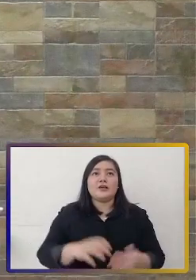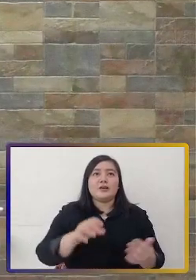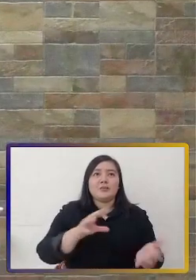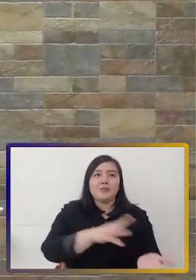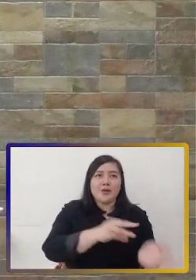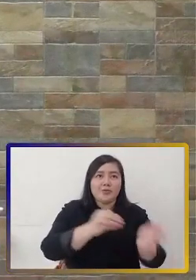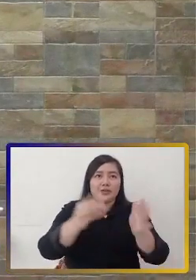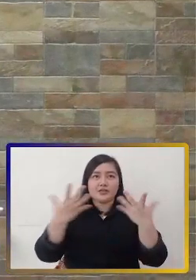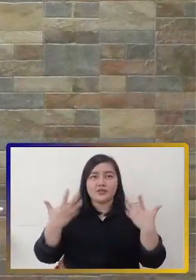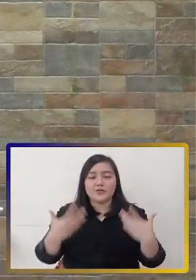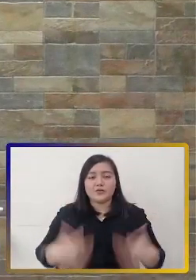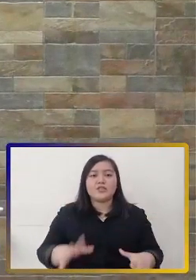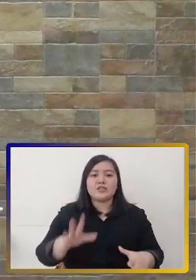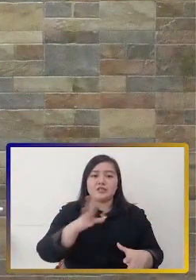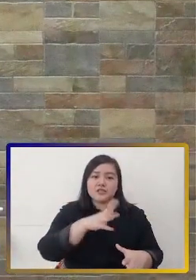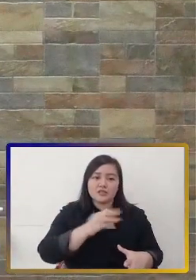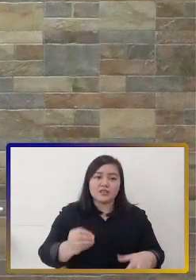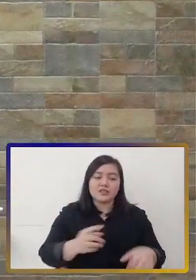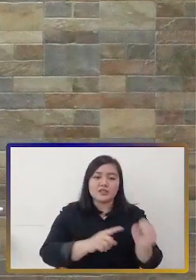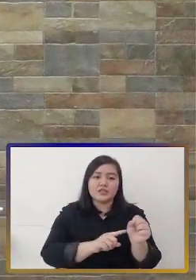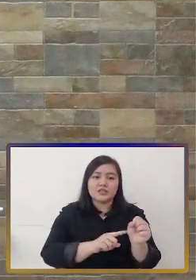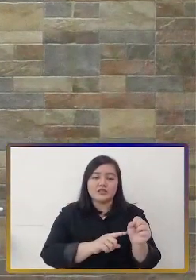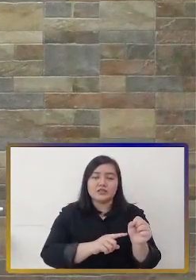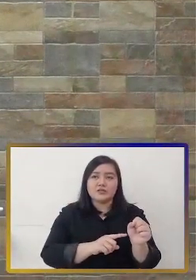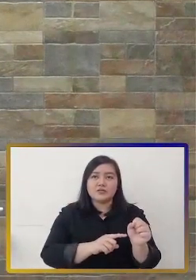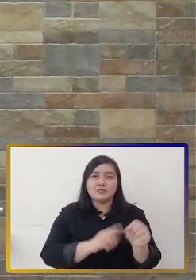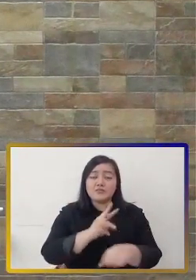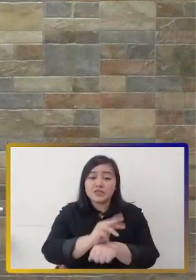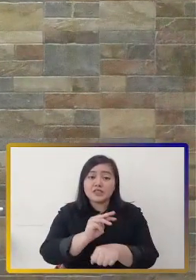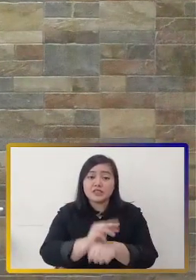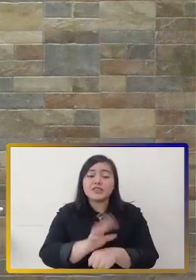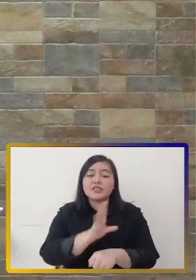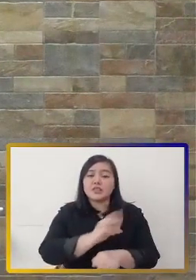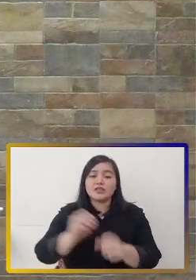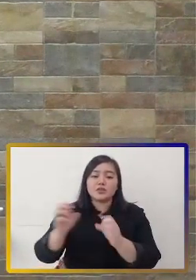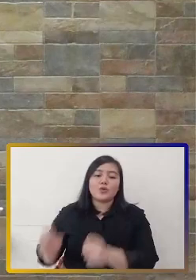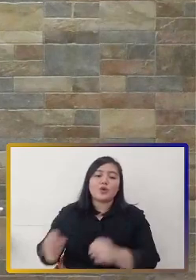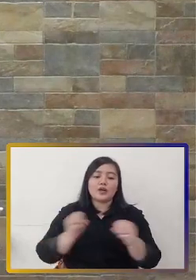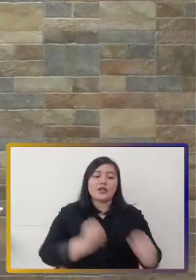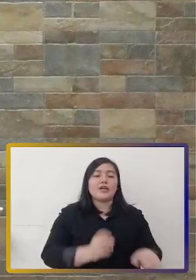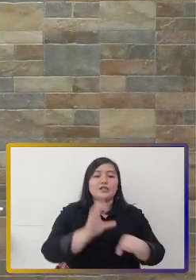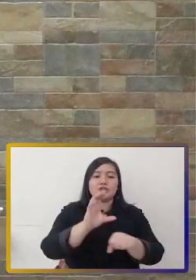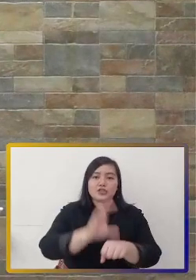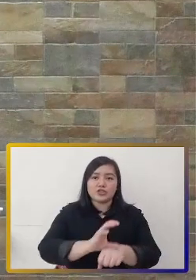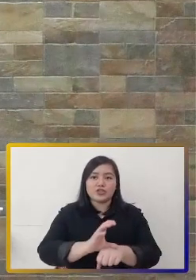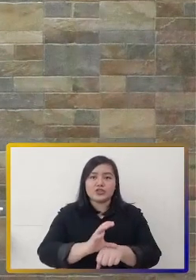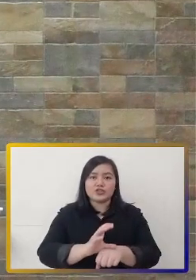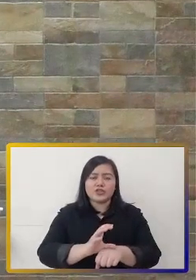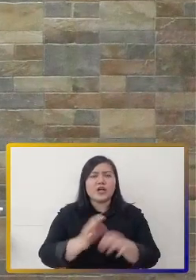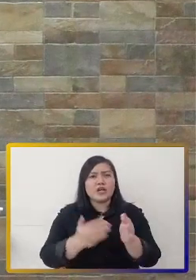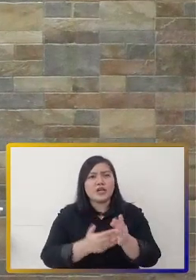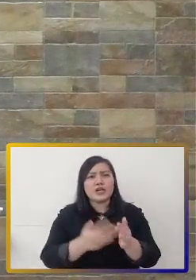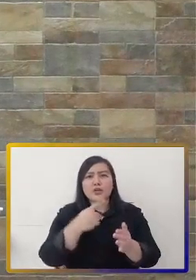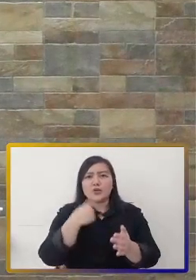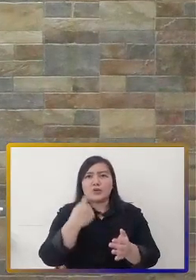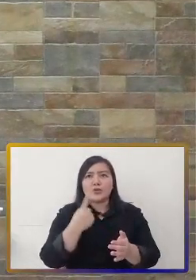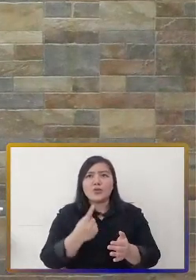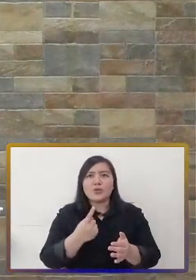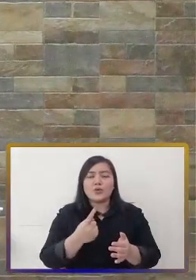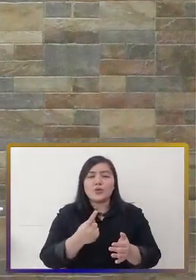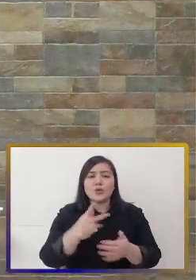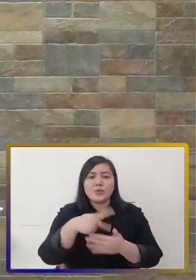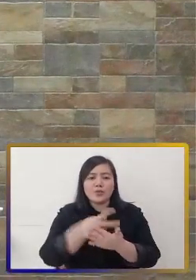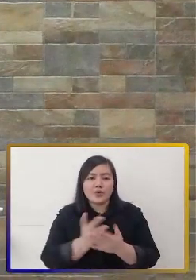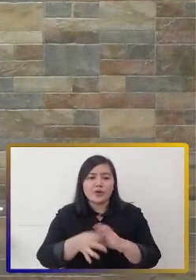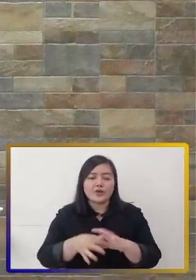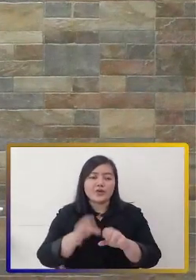kapatid, saan nagsimula yung simbahan? O ibig sabihin, sino yung bumubuo sa simbahan na in-establish ng